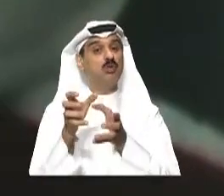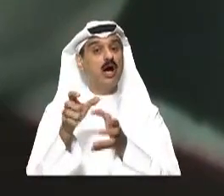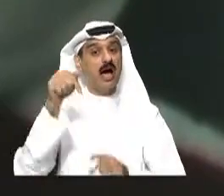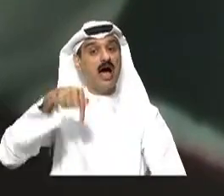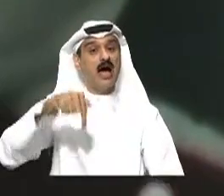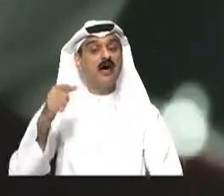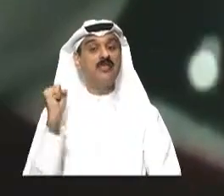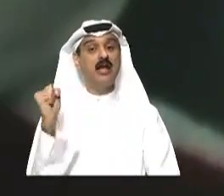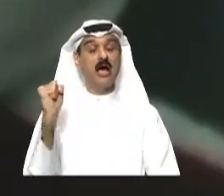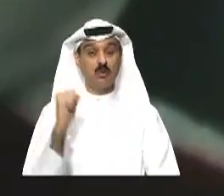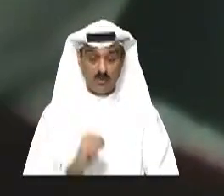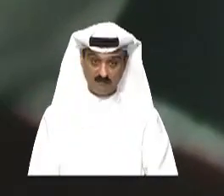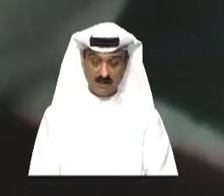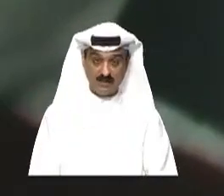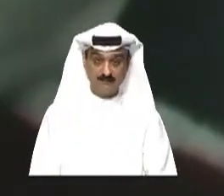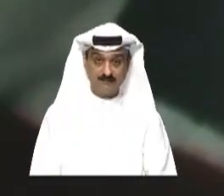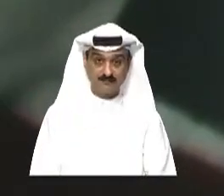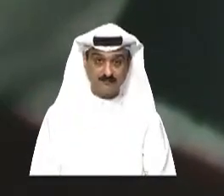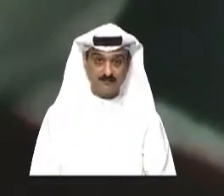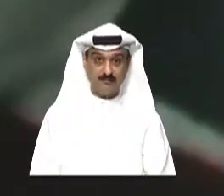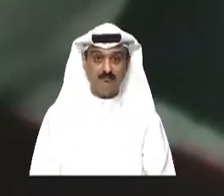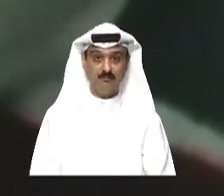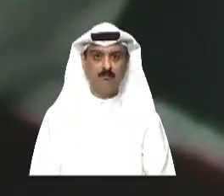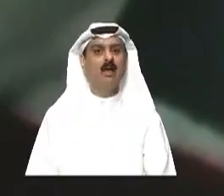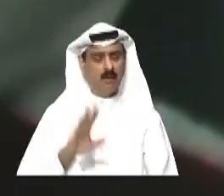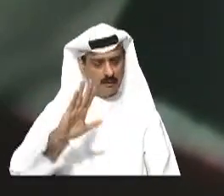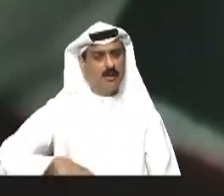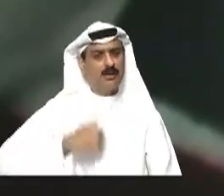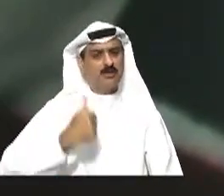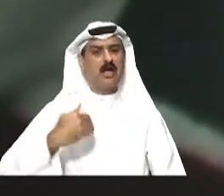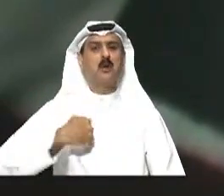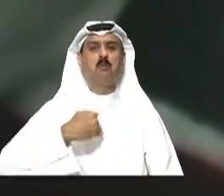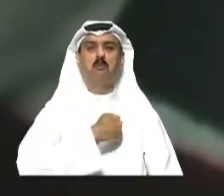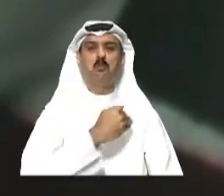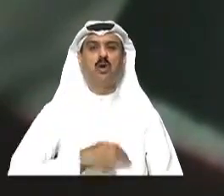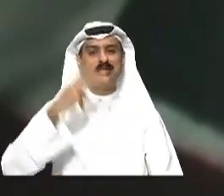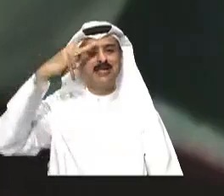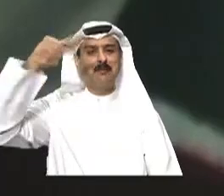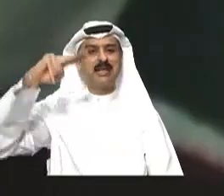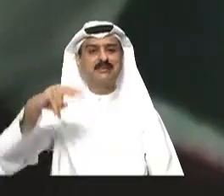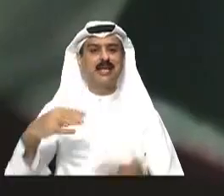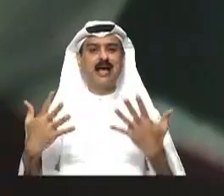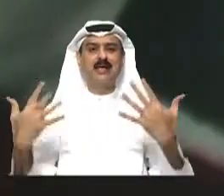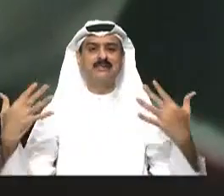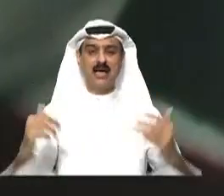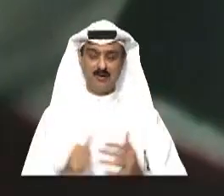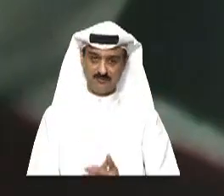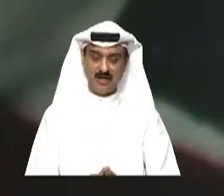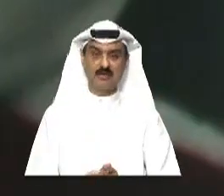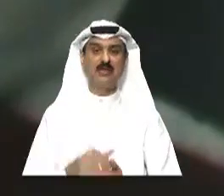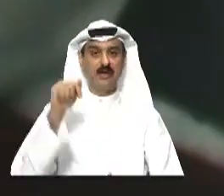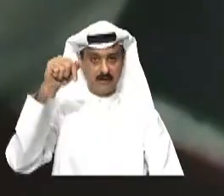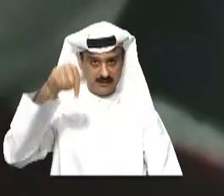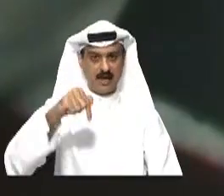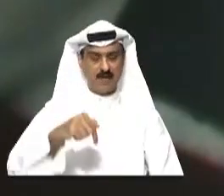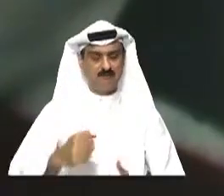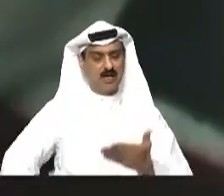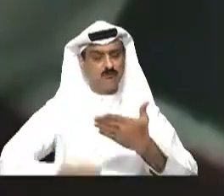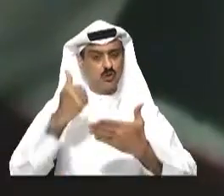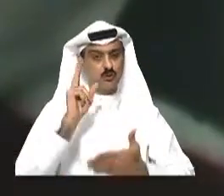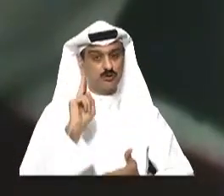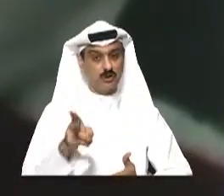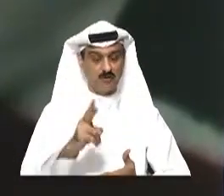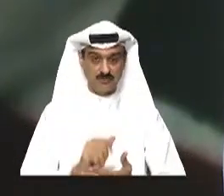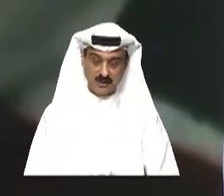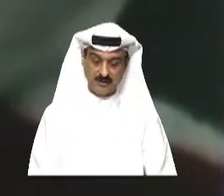على ليفاندوفسكي ورفاقه، وبإمكانه يتغلب أيضا على الفريق المكسيكي. لا يوجد شيء مستحيل أمامه. بالنسبة للتعادل الذي